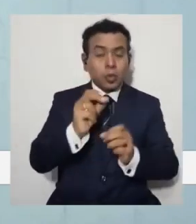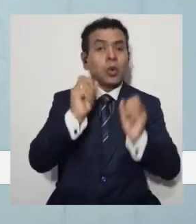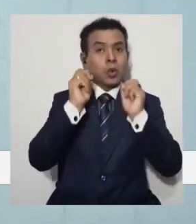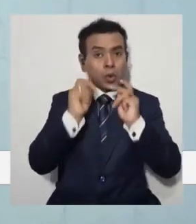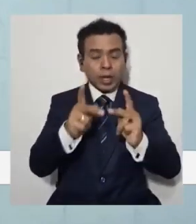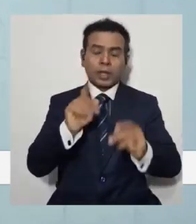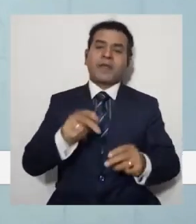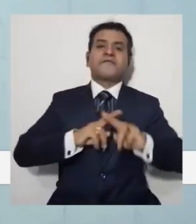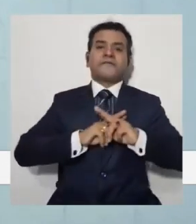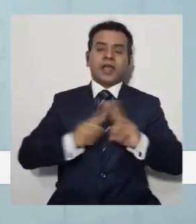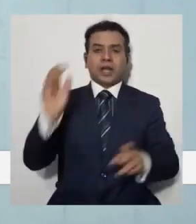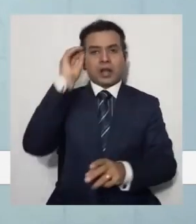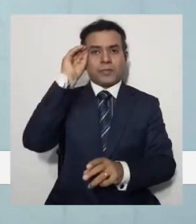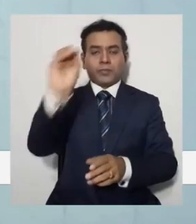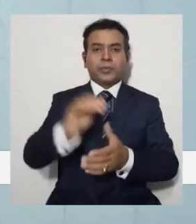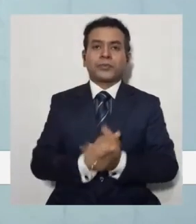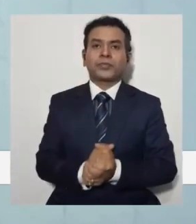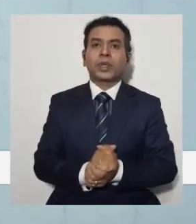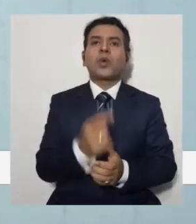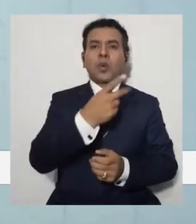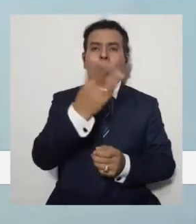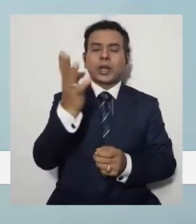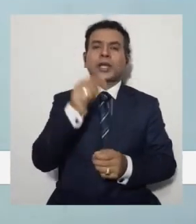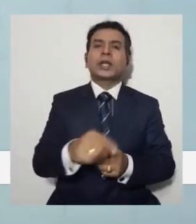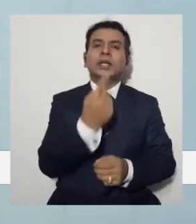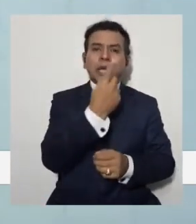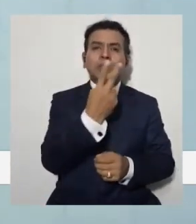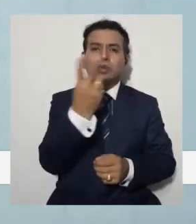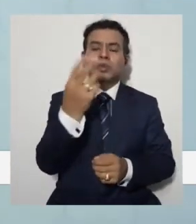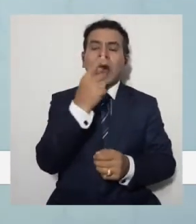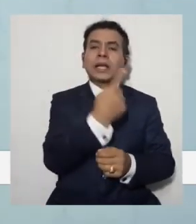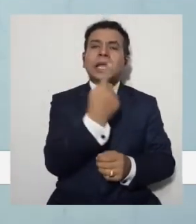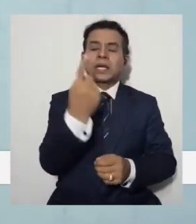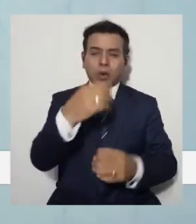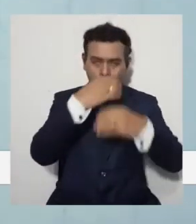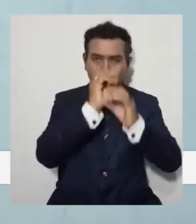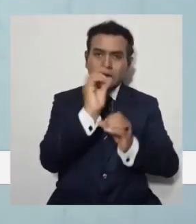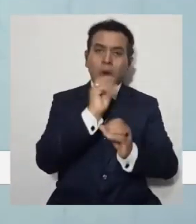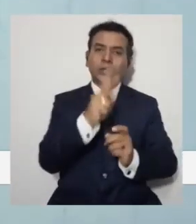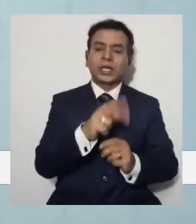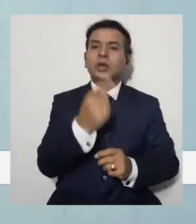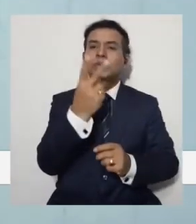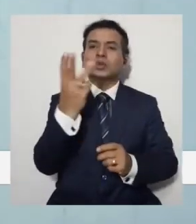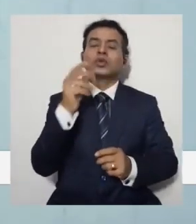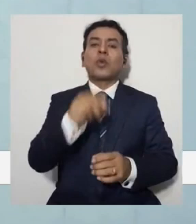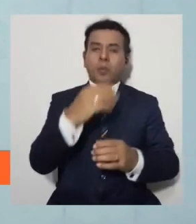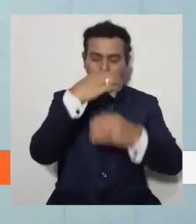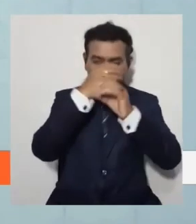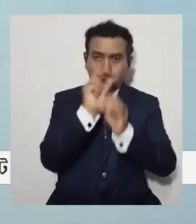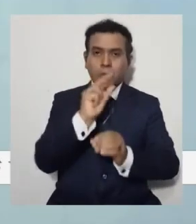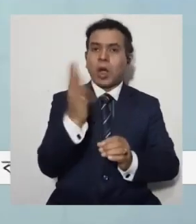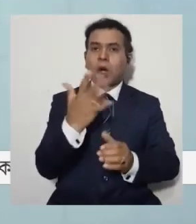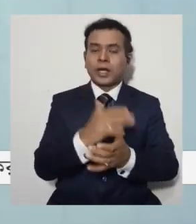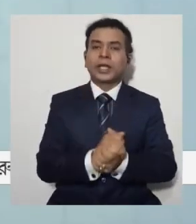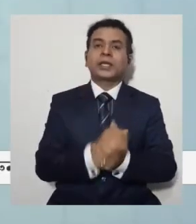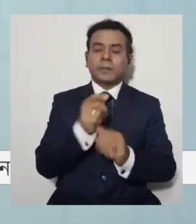কারণ এখানে সময়ের বিষয়। লক্ষণ উপসর্গ সম্পূর্ণভাবে নিরাময় হওয়ার পরই আমরা এই রিপিট টেস্টগুলো বা পুনরায় টেস্টগুলো